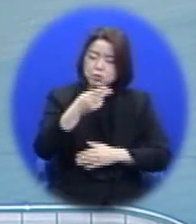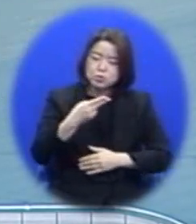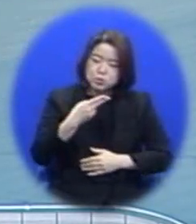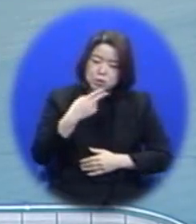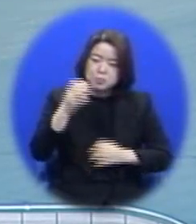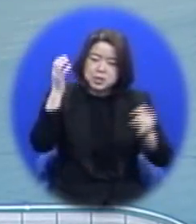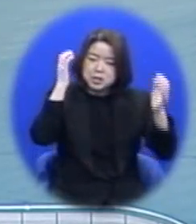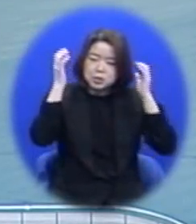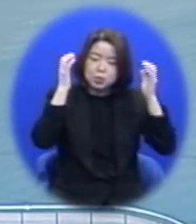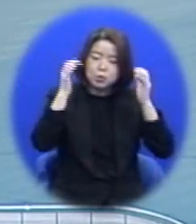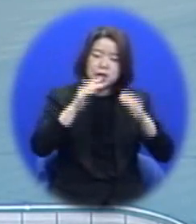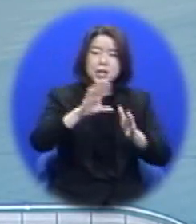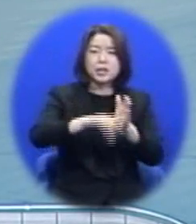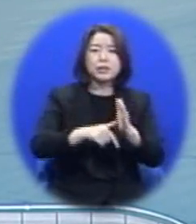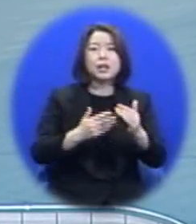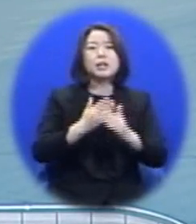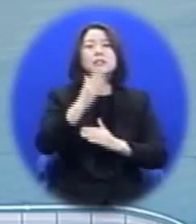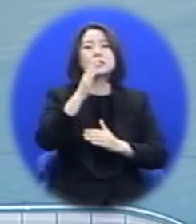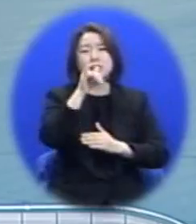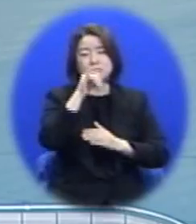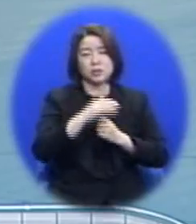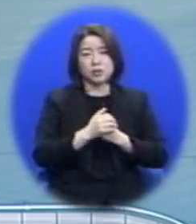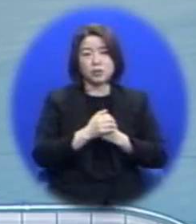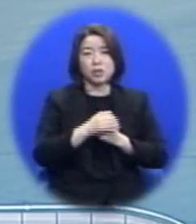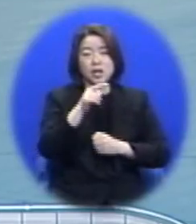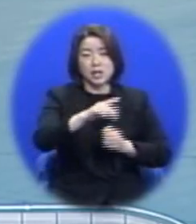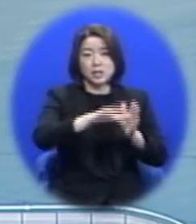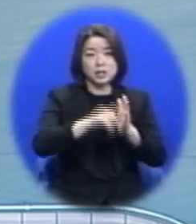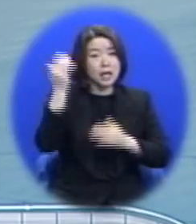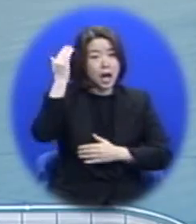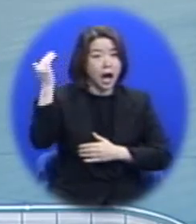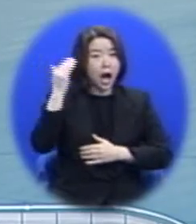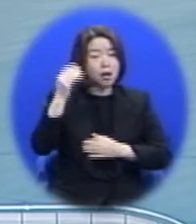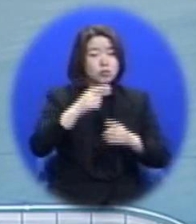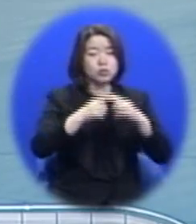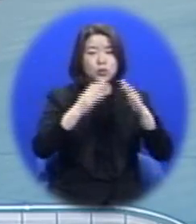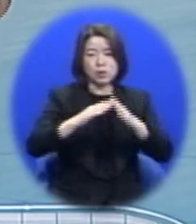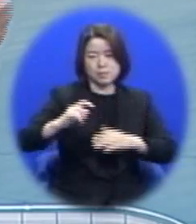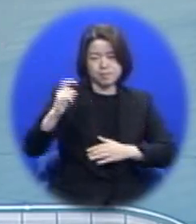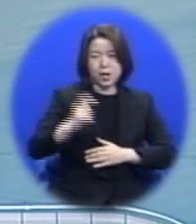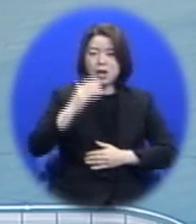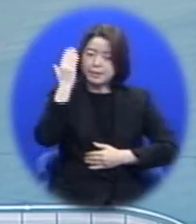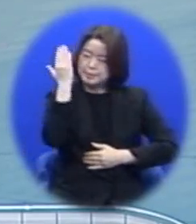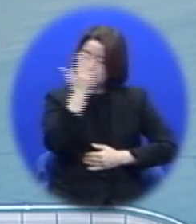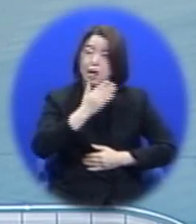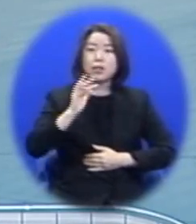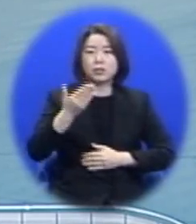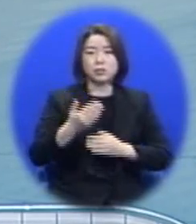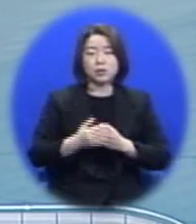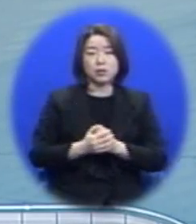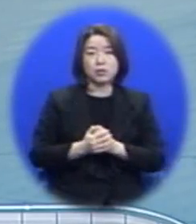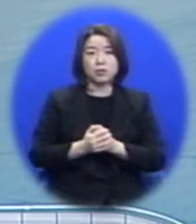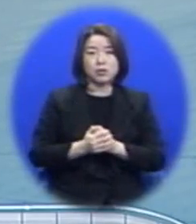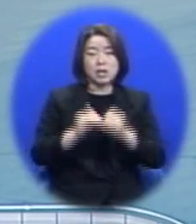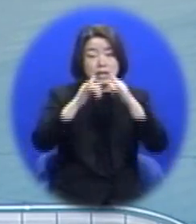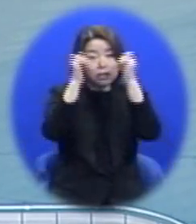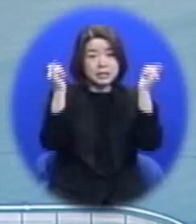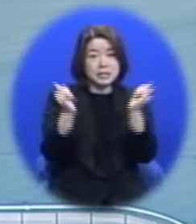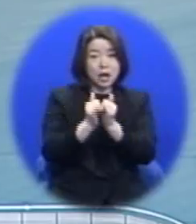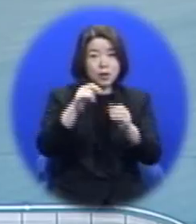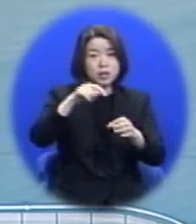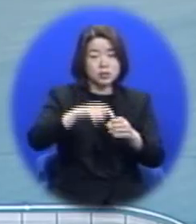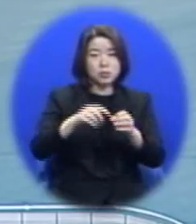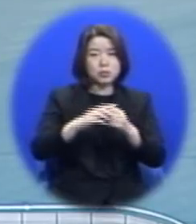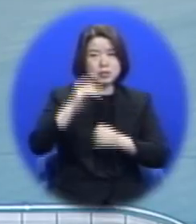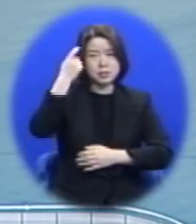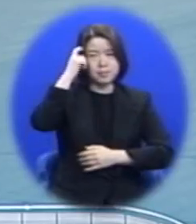시절을 지나갔습니다. 그때 한국교회는 오히려 더 강해졌어요. 더 정결해졌어요. 사회적으로 정신적인